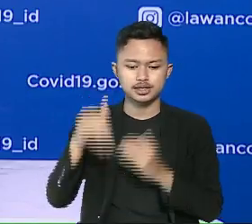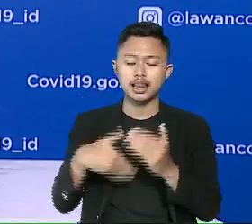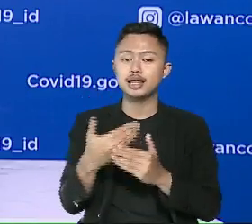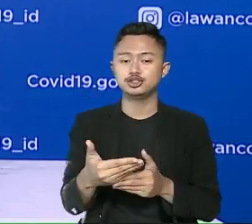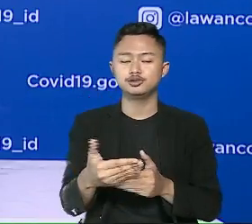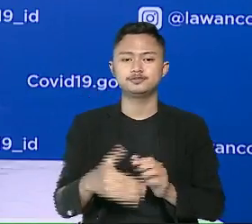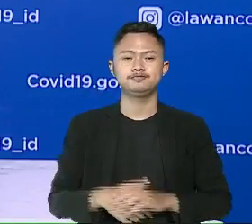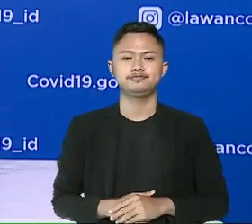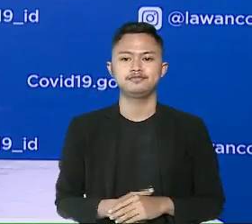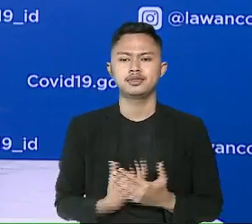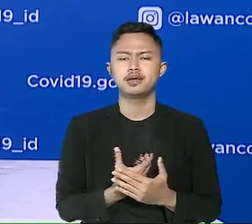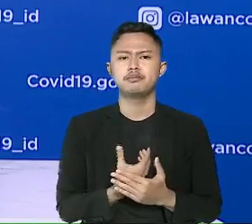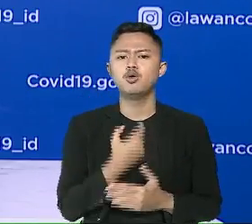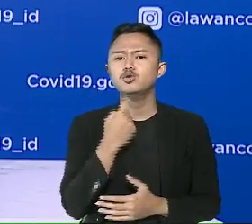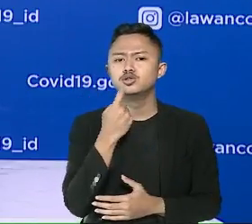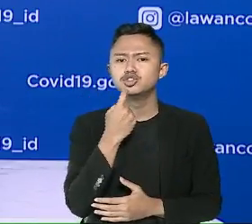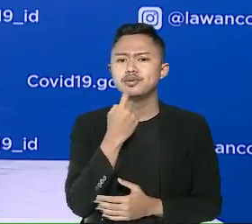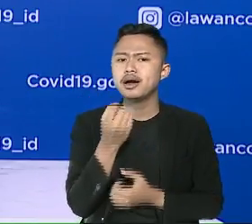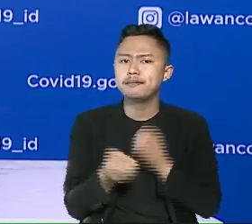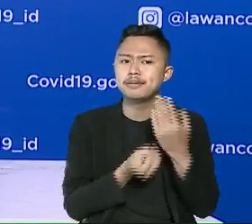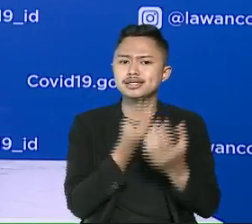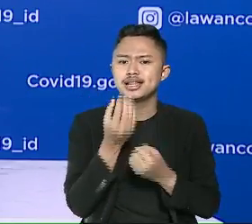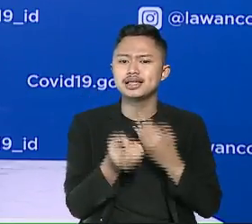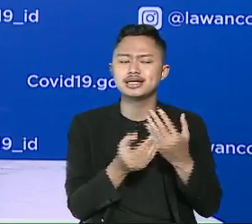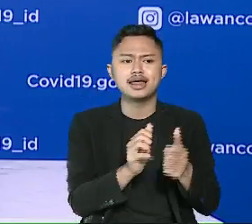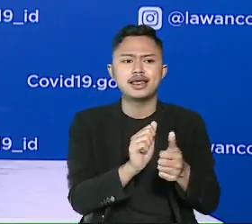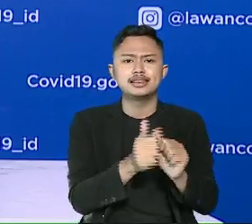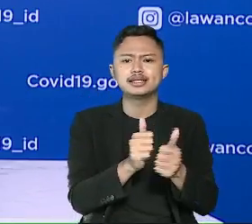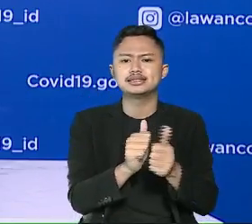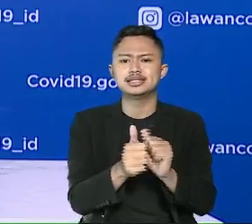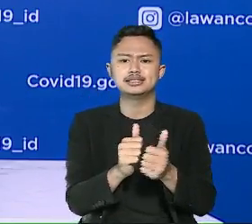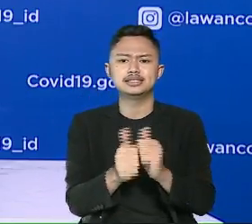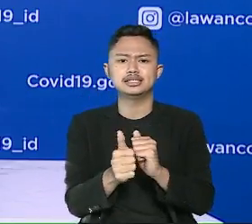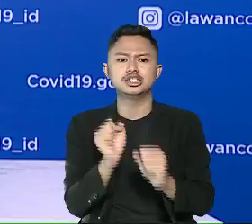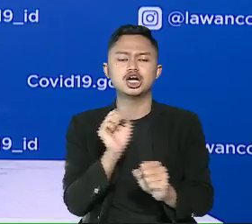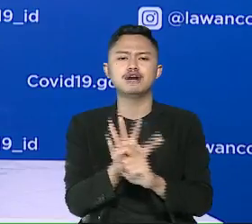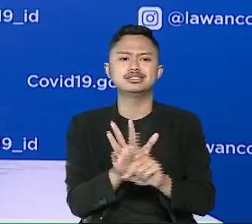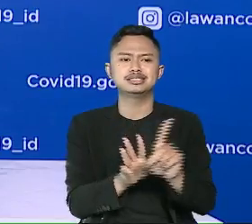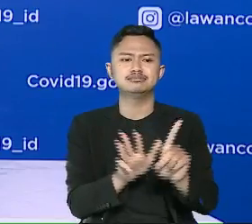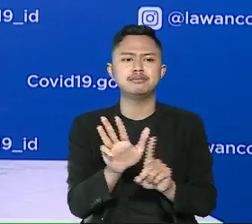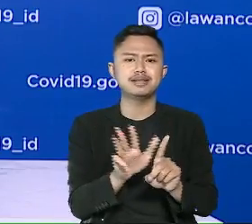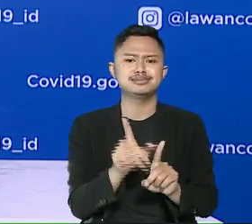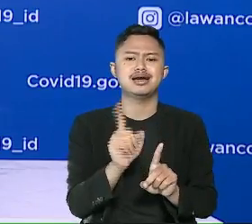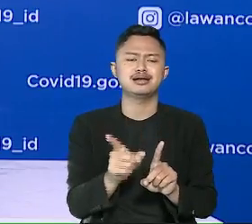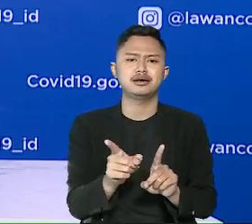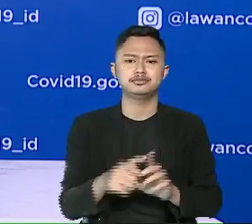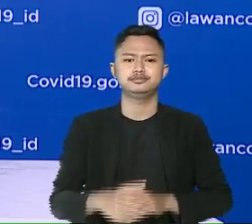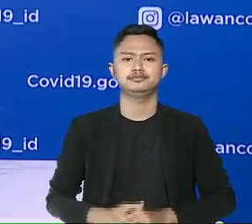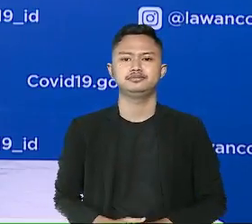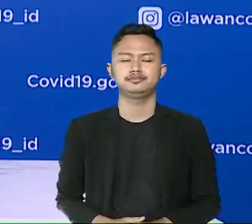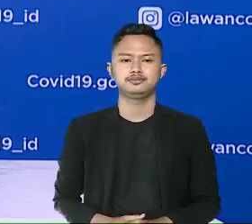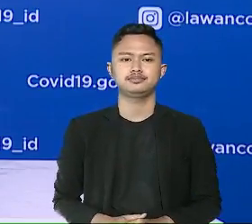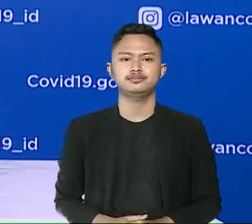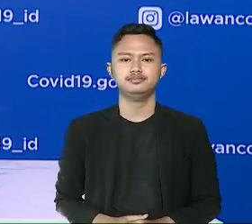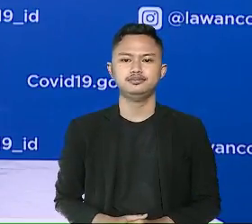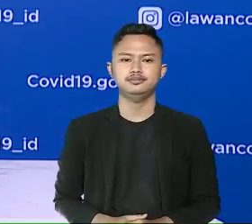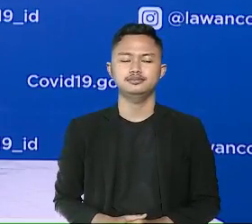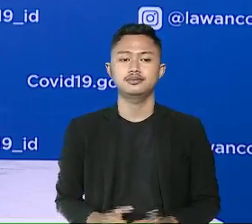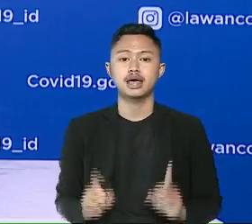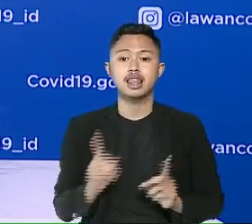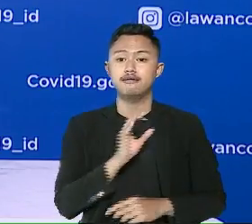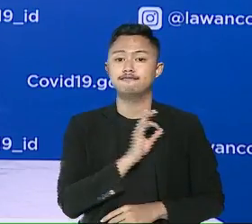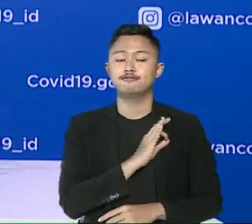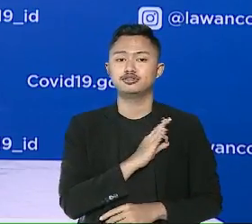Selanjutnya, saya akan mencoba menjelaskan jenis tes deteksi COVID-19 yang ada. Secara